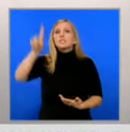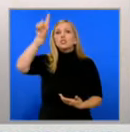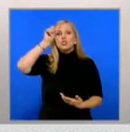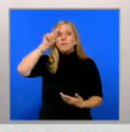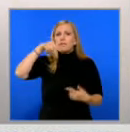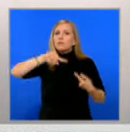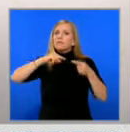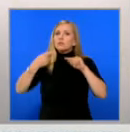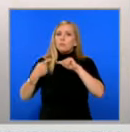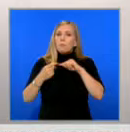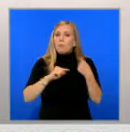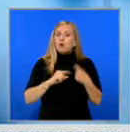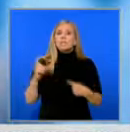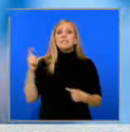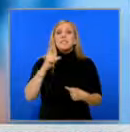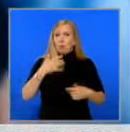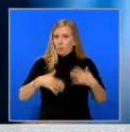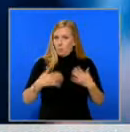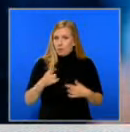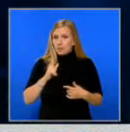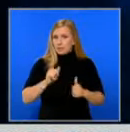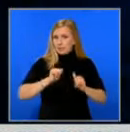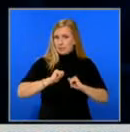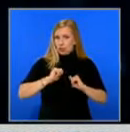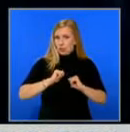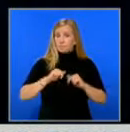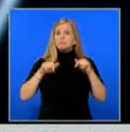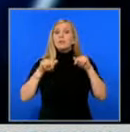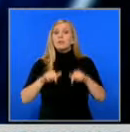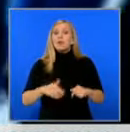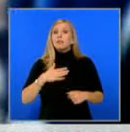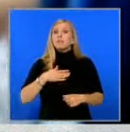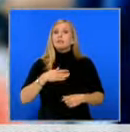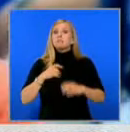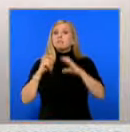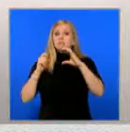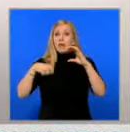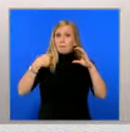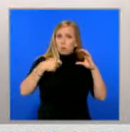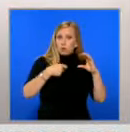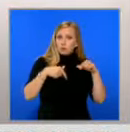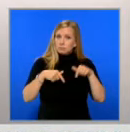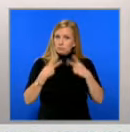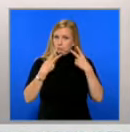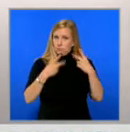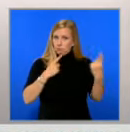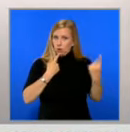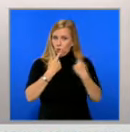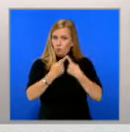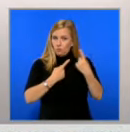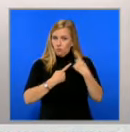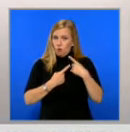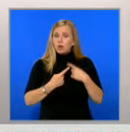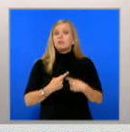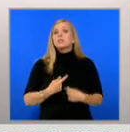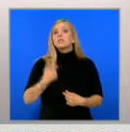в спора със скопие да бъдат защитени десислава апостолова проследи речта и разговаря с урсула фон делайн деси